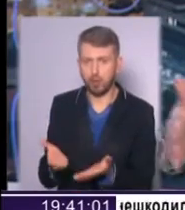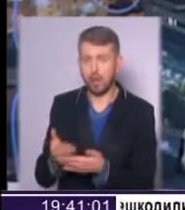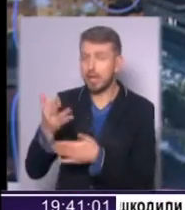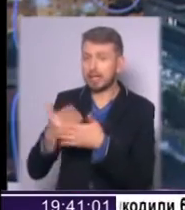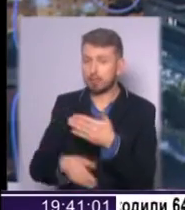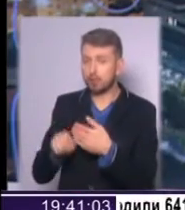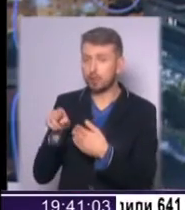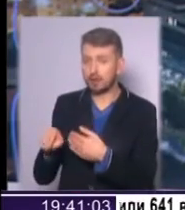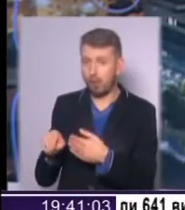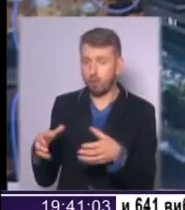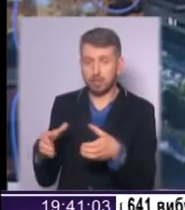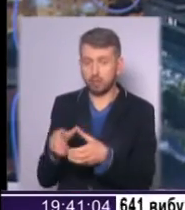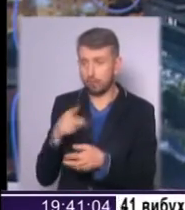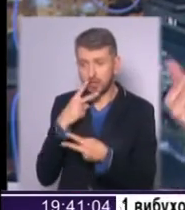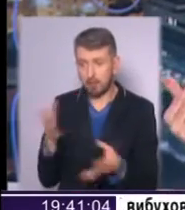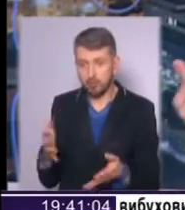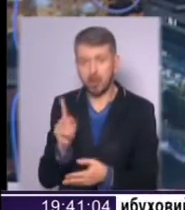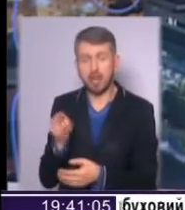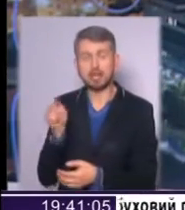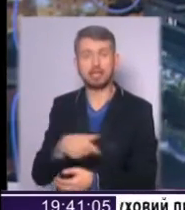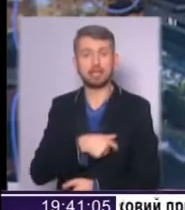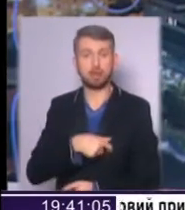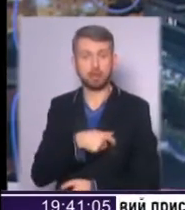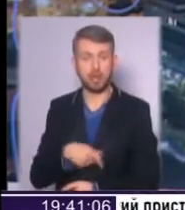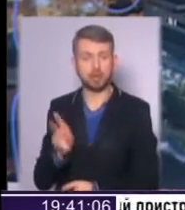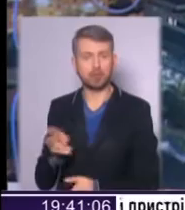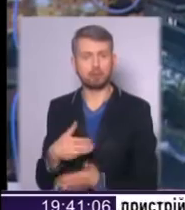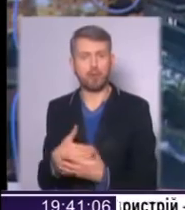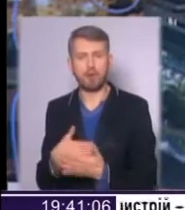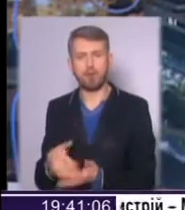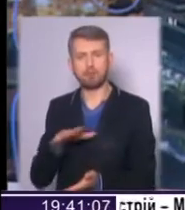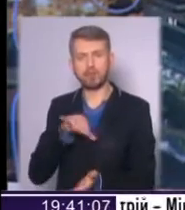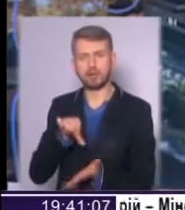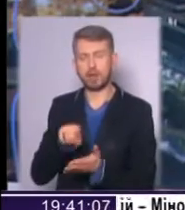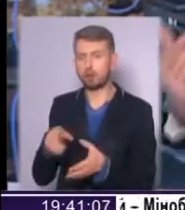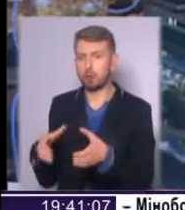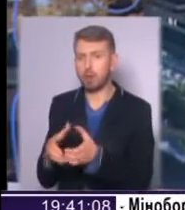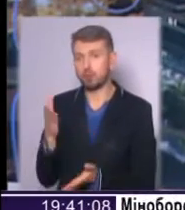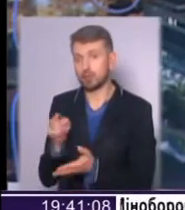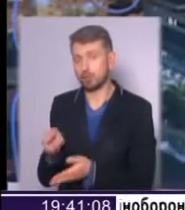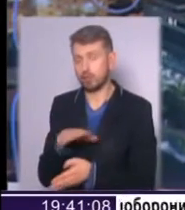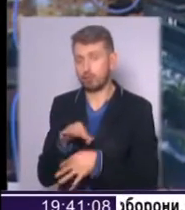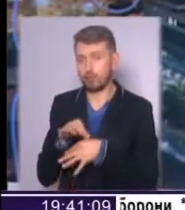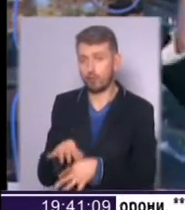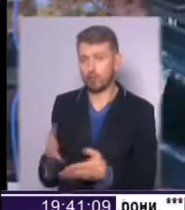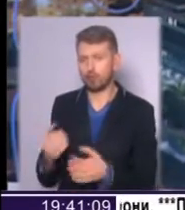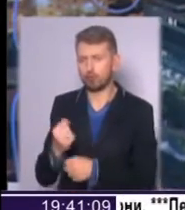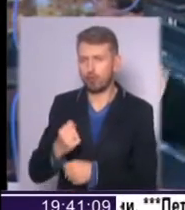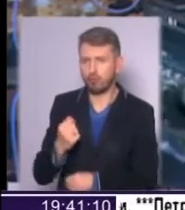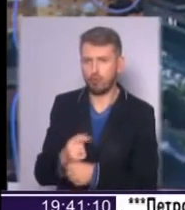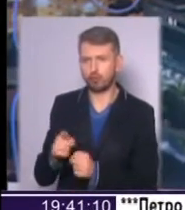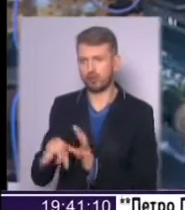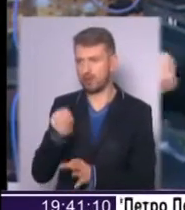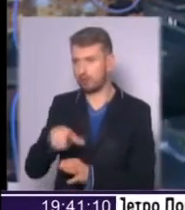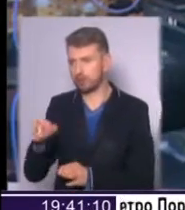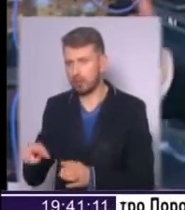ці партійну вони не бачили, але ті депутати, які, мовляв, представляли цю партію, вони, мабуть, ж проводили якусь роботу там з виборцями,